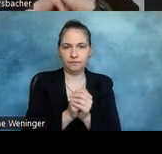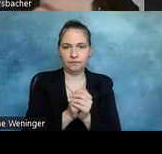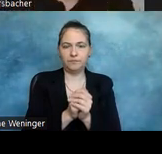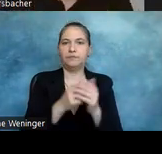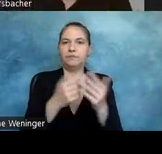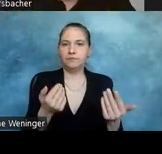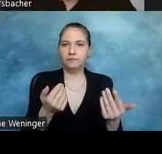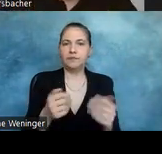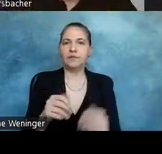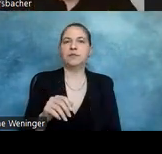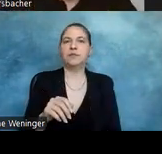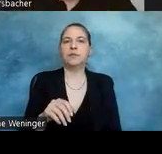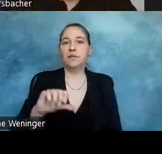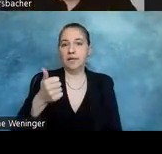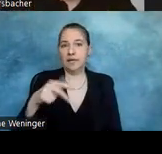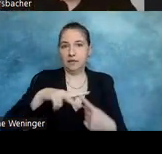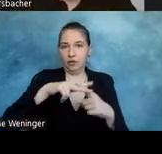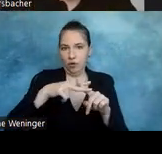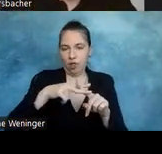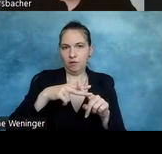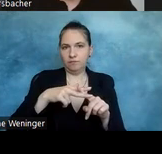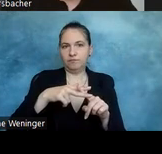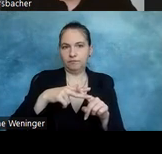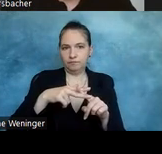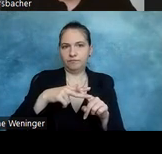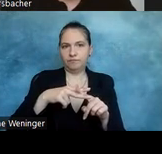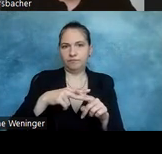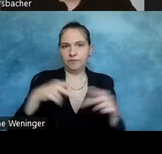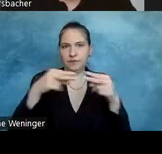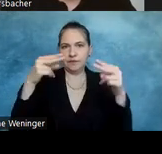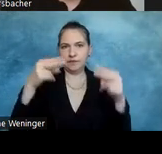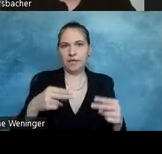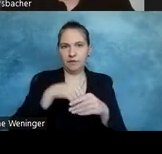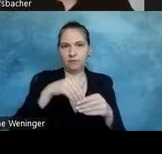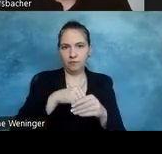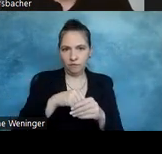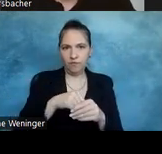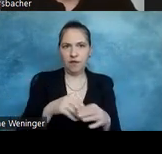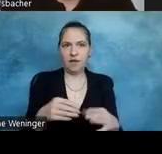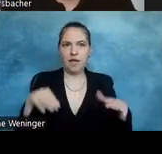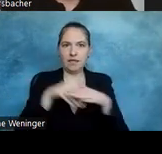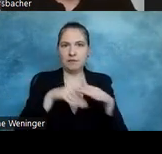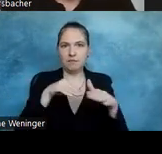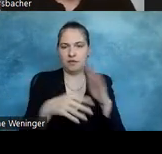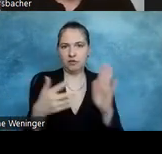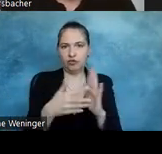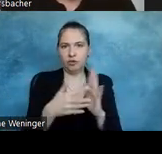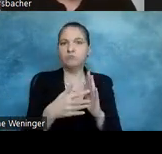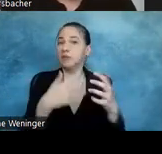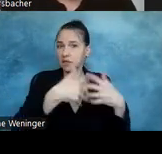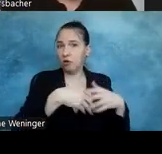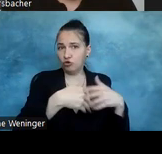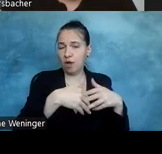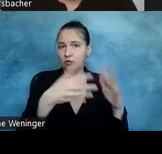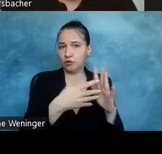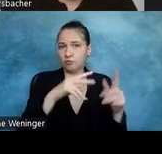Genau, das erste Tool, das wir haben, ist ja schon ein bisschen angeklungen, ist der Site Improve Accessibility Checker. Der ist ein automatisches